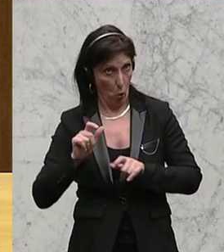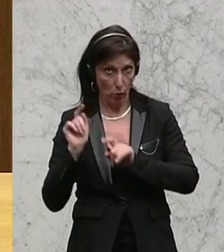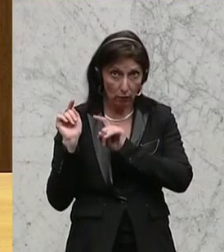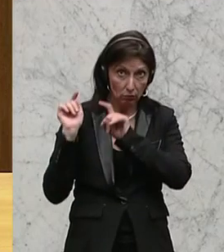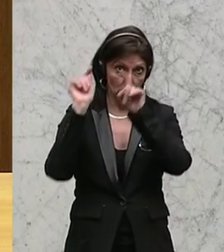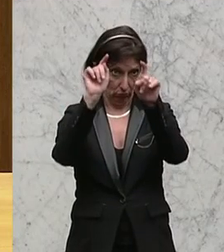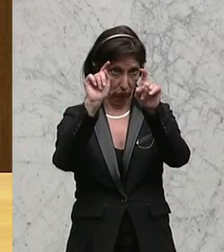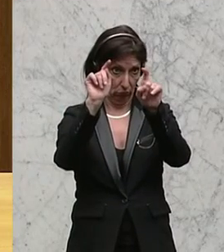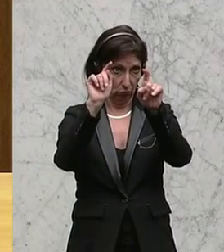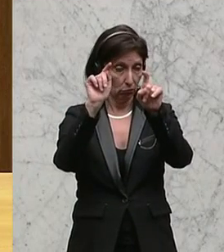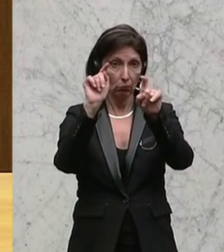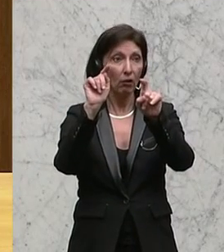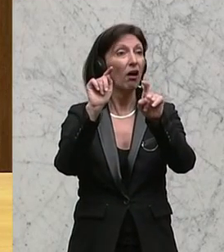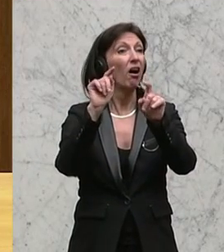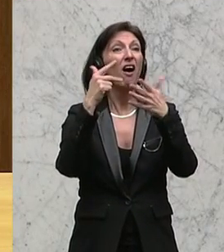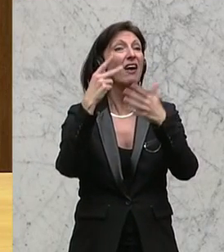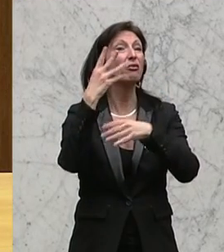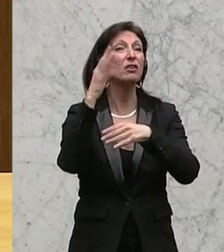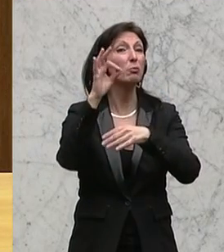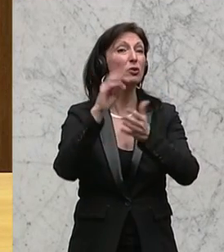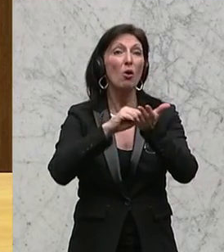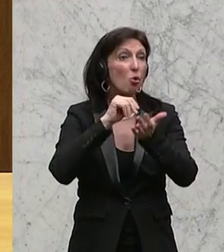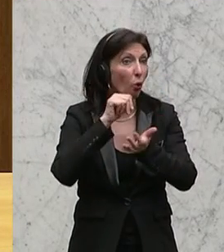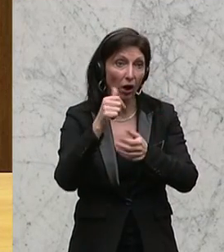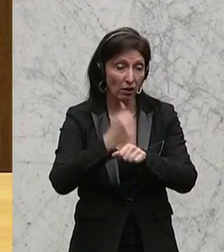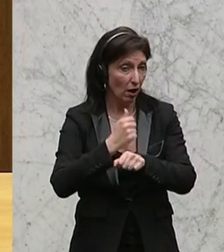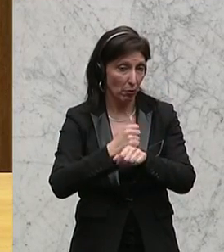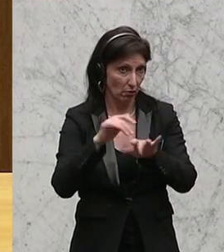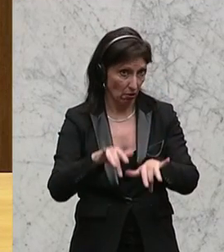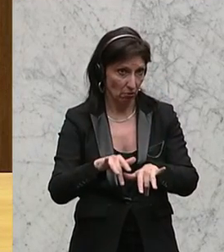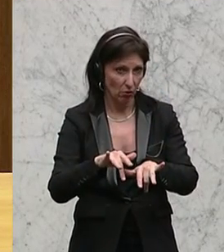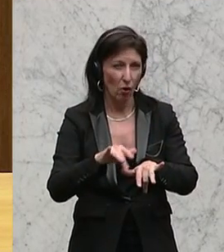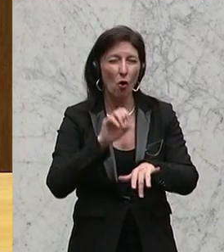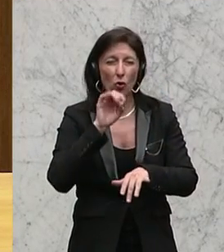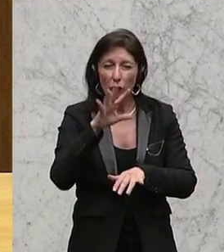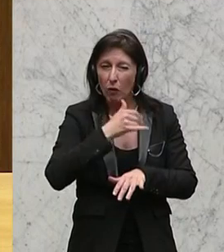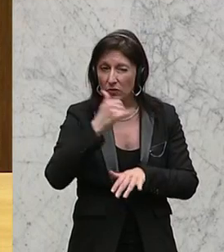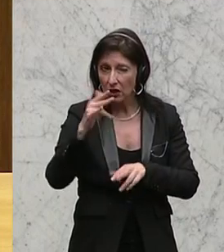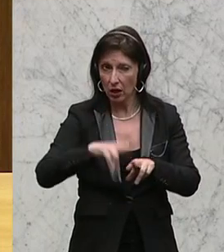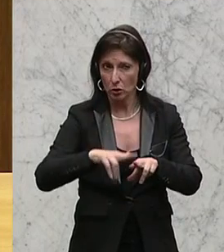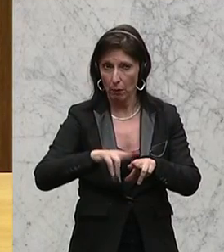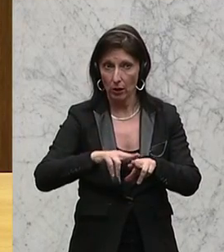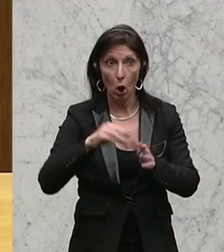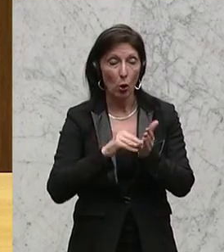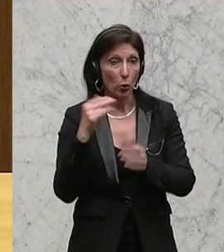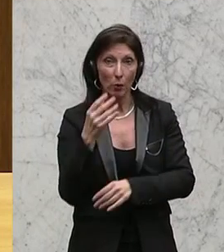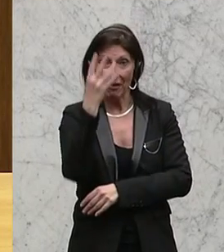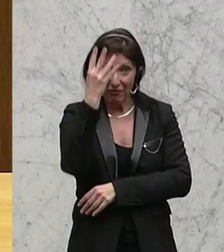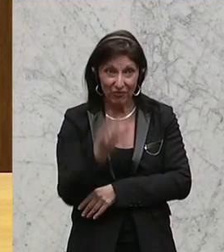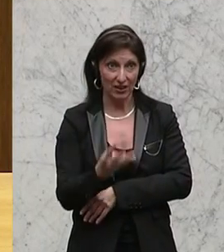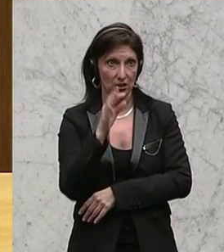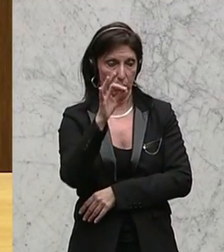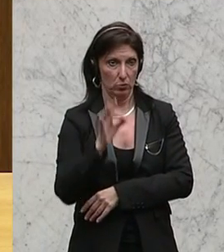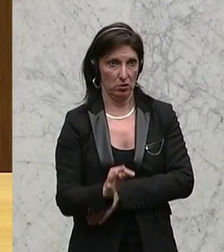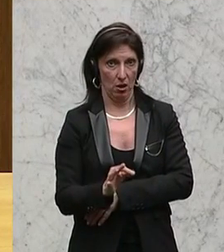Migranten, noch immer keinen Job haben und nach 15 Jahren noch immer 40% nicht